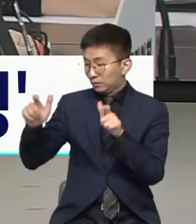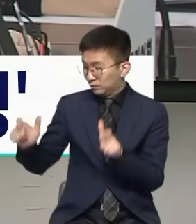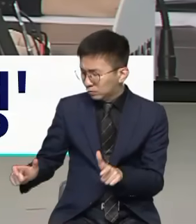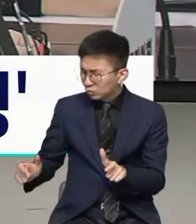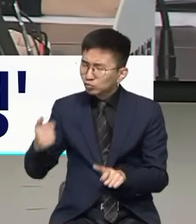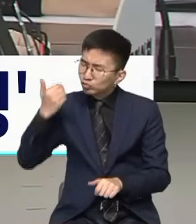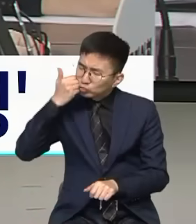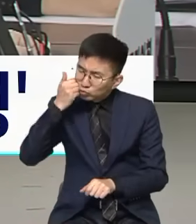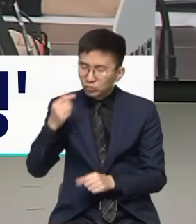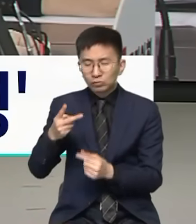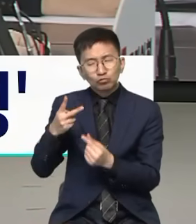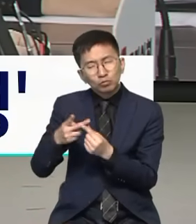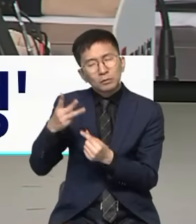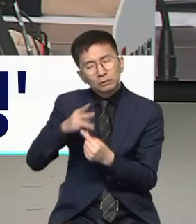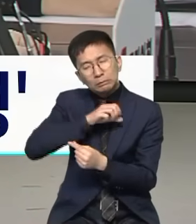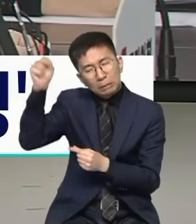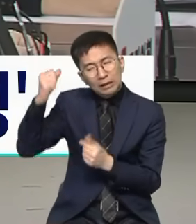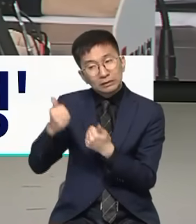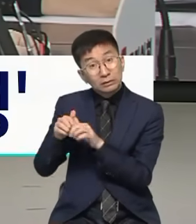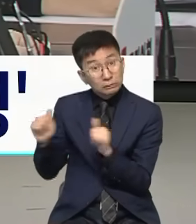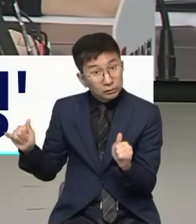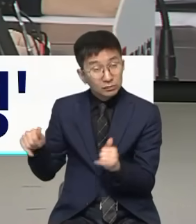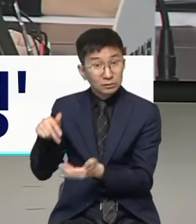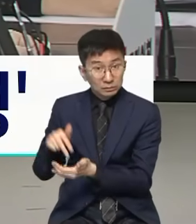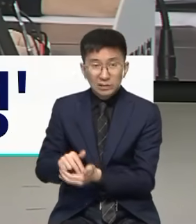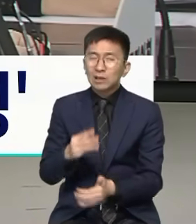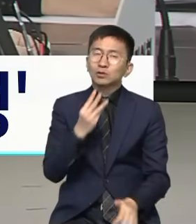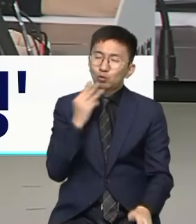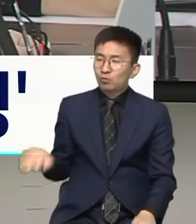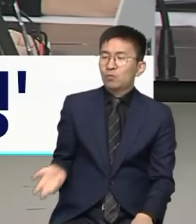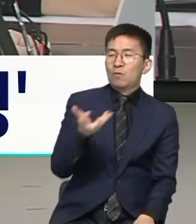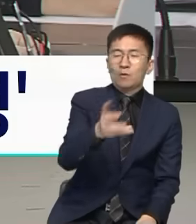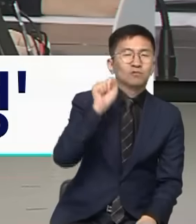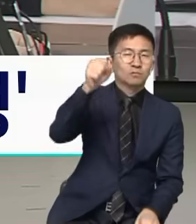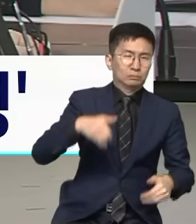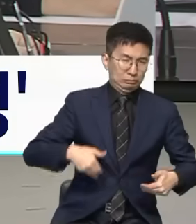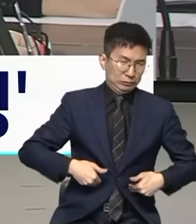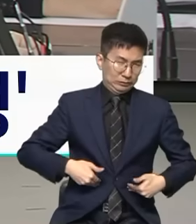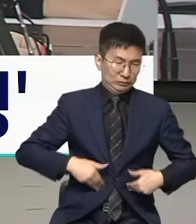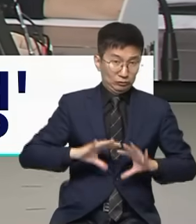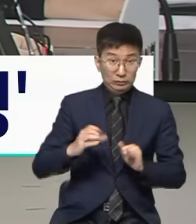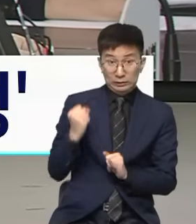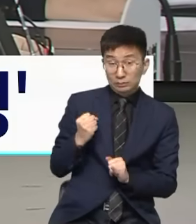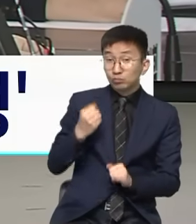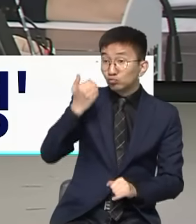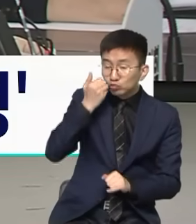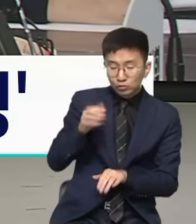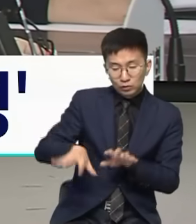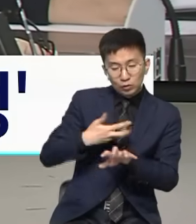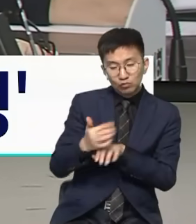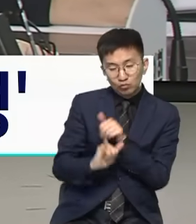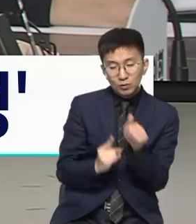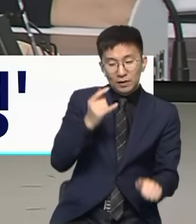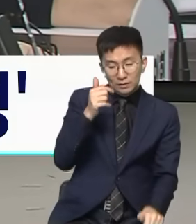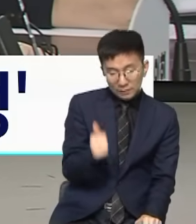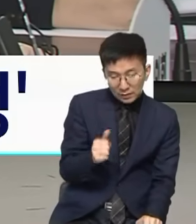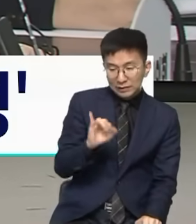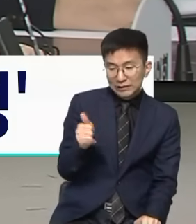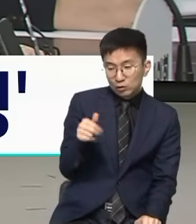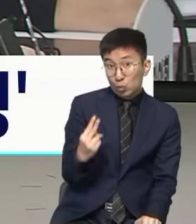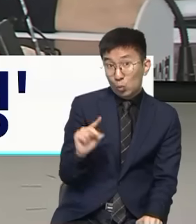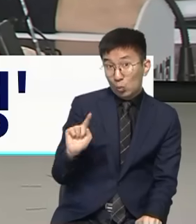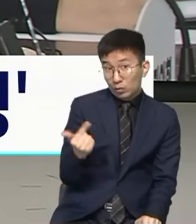영남 지역 중진 의원들이 서울 같은 험지에 출마해야 한다. 국민의힘 이뇨환 혁신위원장의 이 얘기에 당이